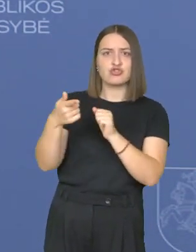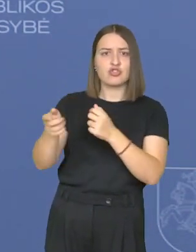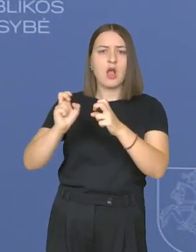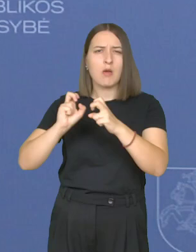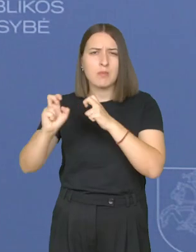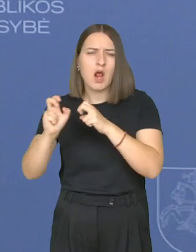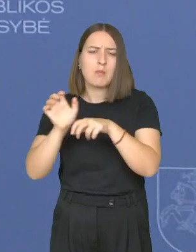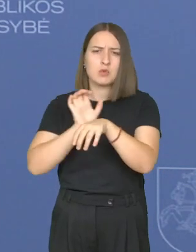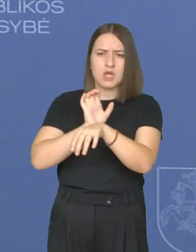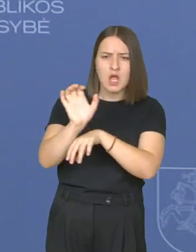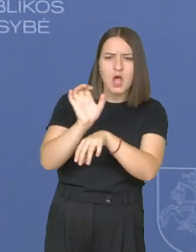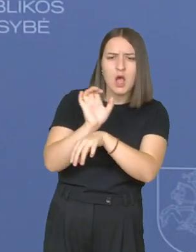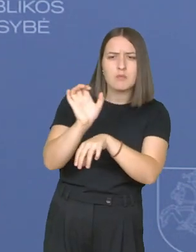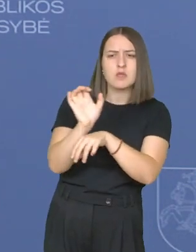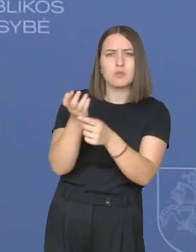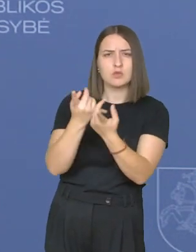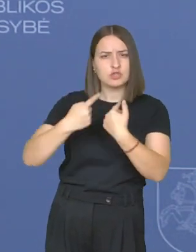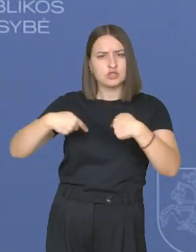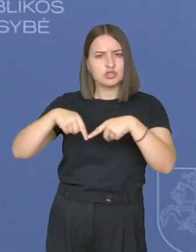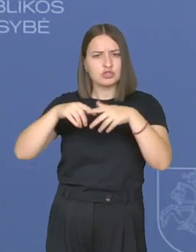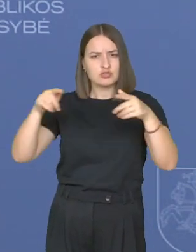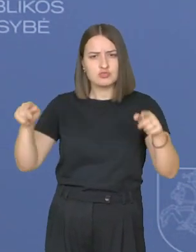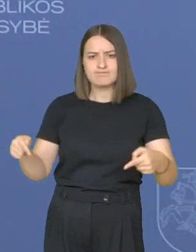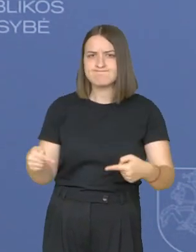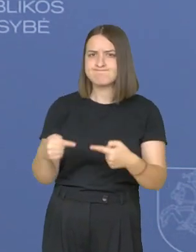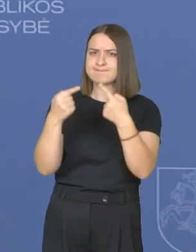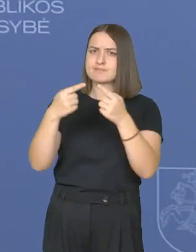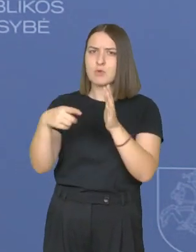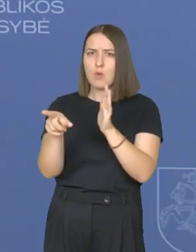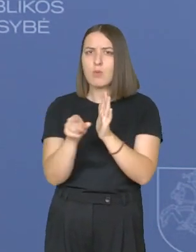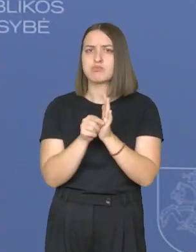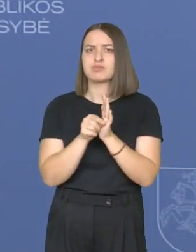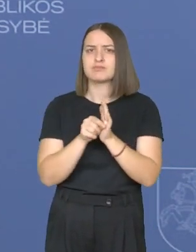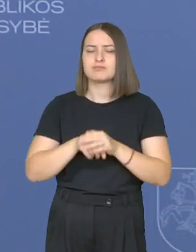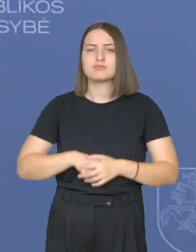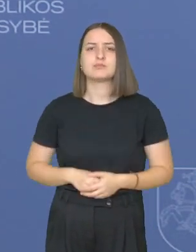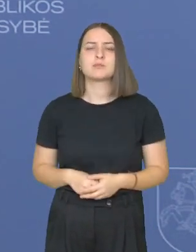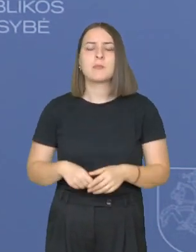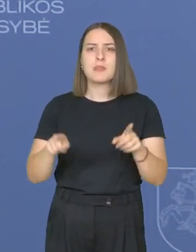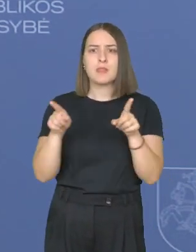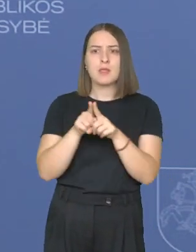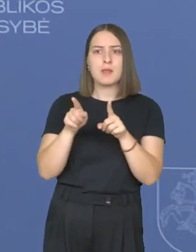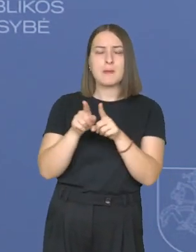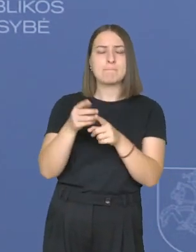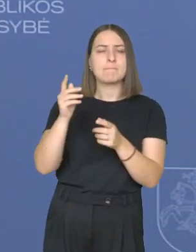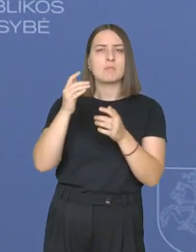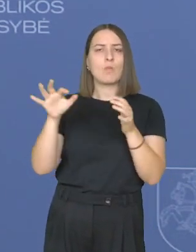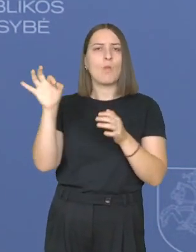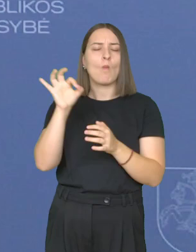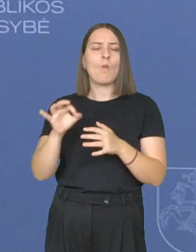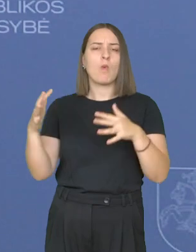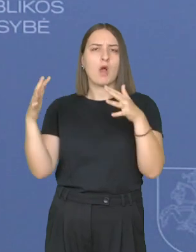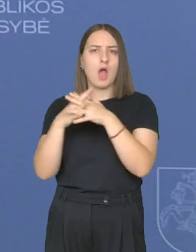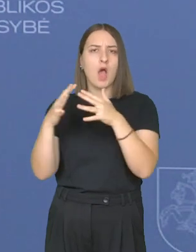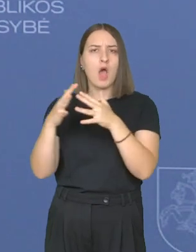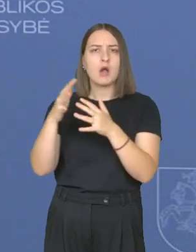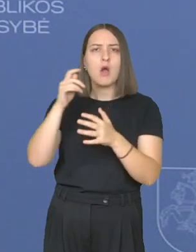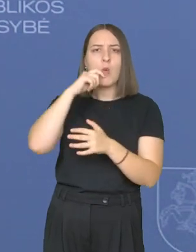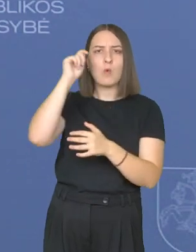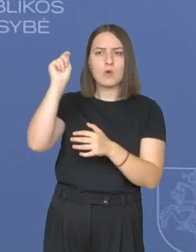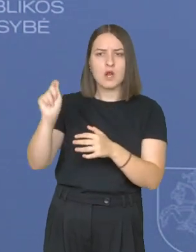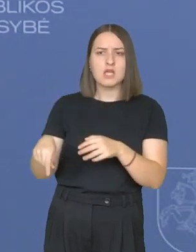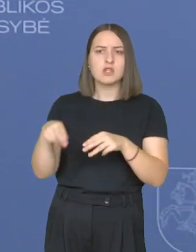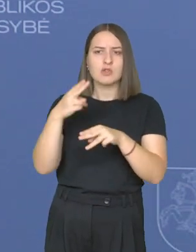jos nepakankamumą labai gerai išryškino karas ukrainoje ir tiek dėl tiekimo grandinių